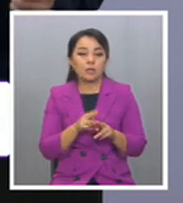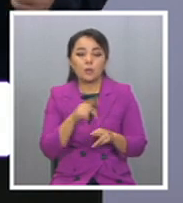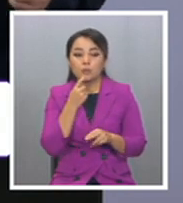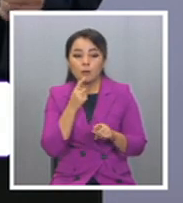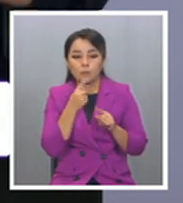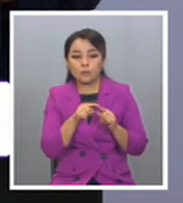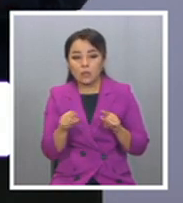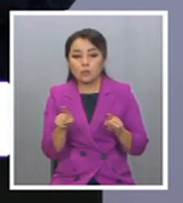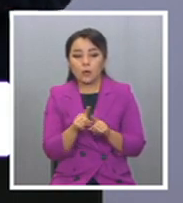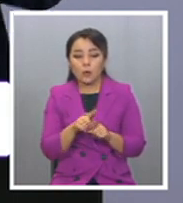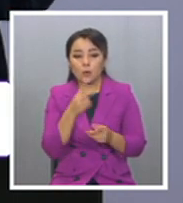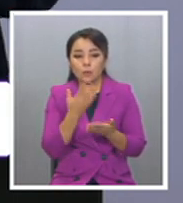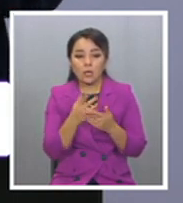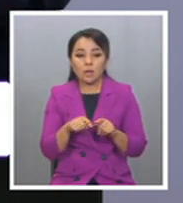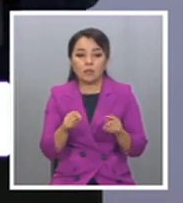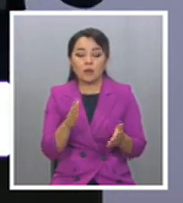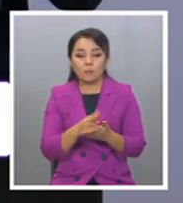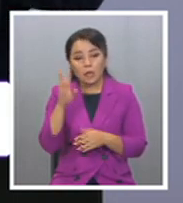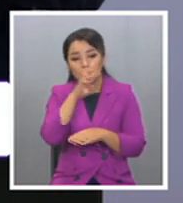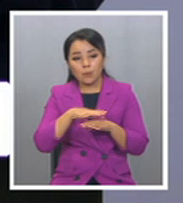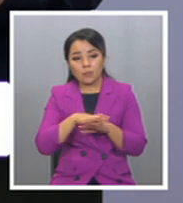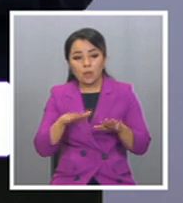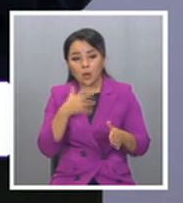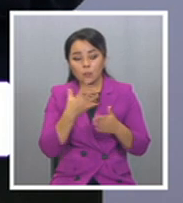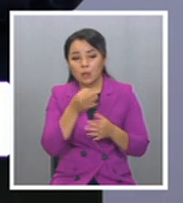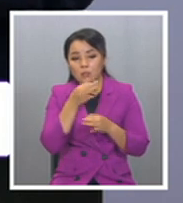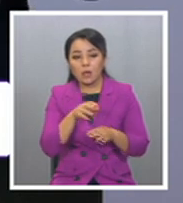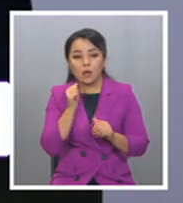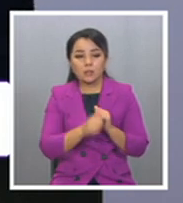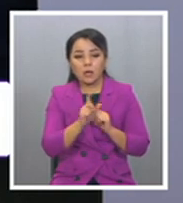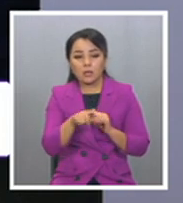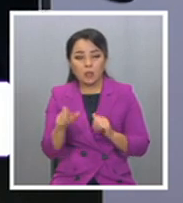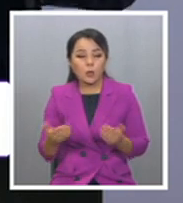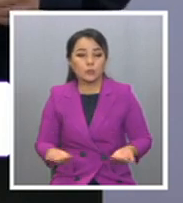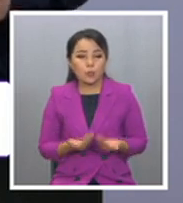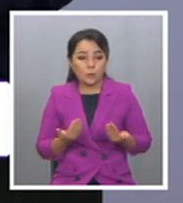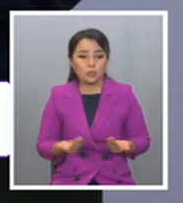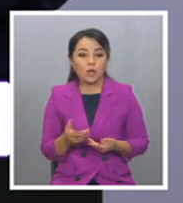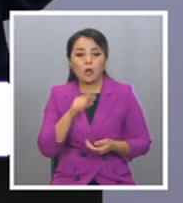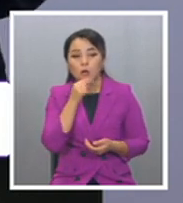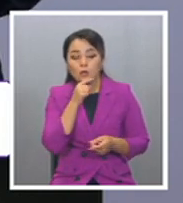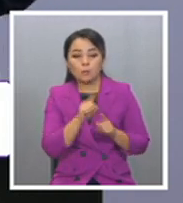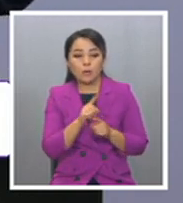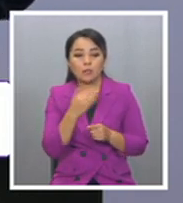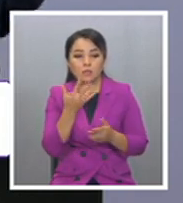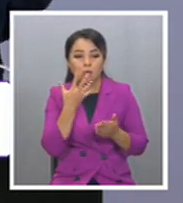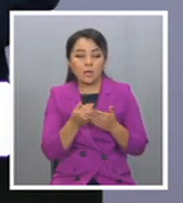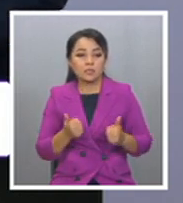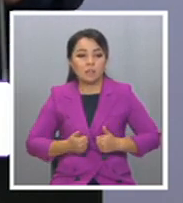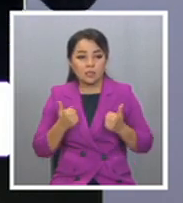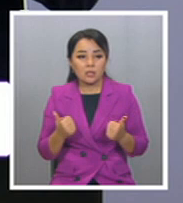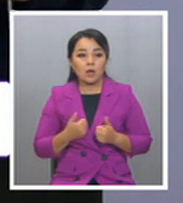көрініс бере бастады. Сонымен қоса мемлекет өзінің әрбір тұрғынын экономикалық тұрғыдан ынталандыру үшін